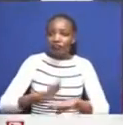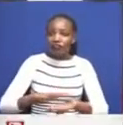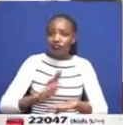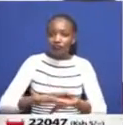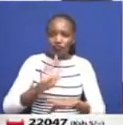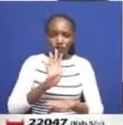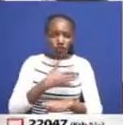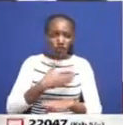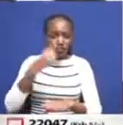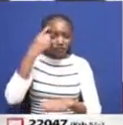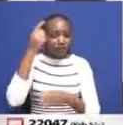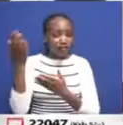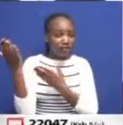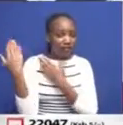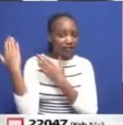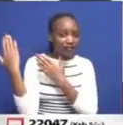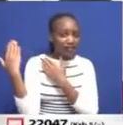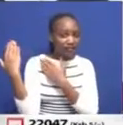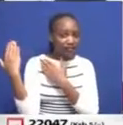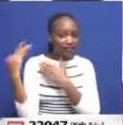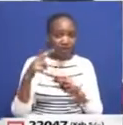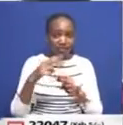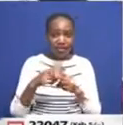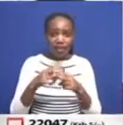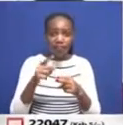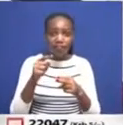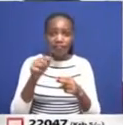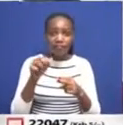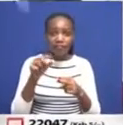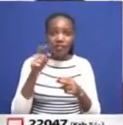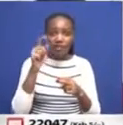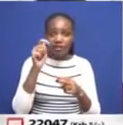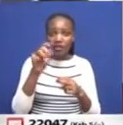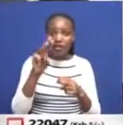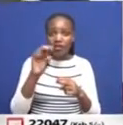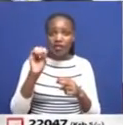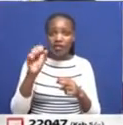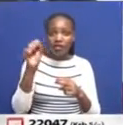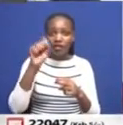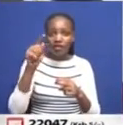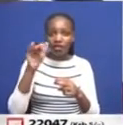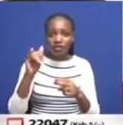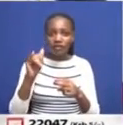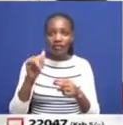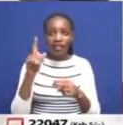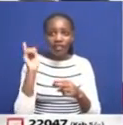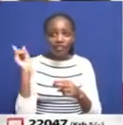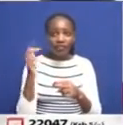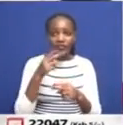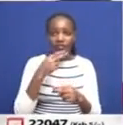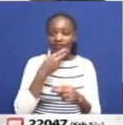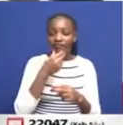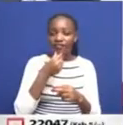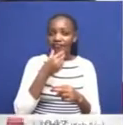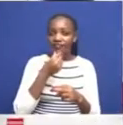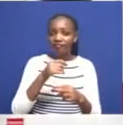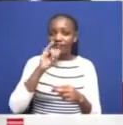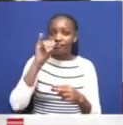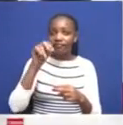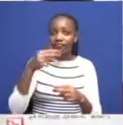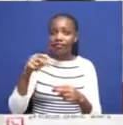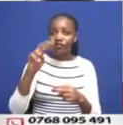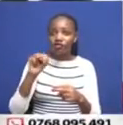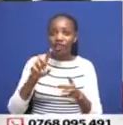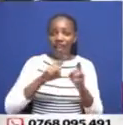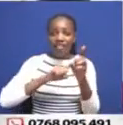jana na wapenzi wa muziki ya twisty. Huyu ni John Nzenze. Na kama wasemavyo maji hufuata mkondo, safari yake